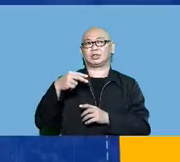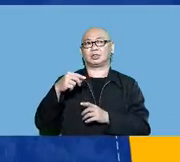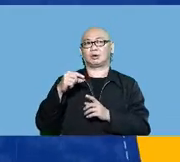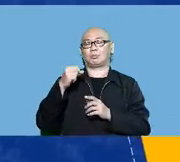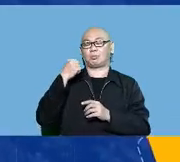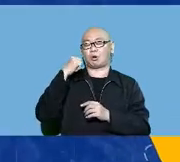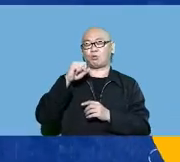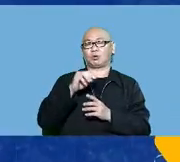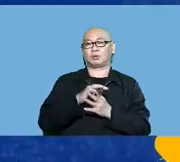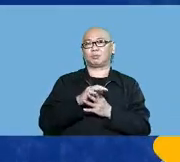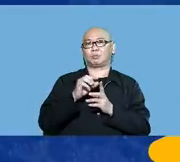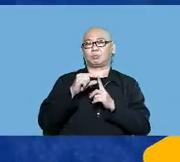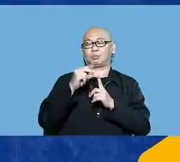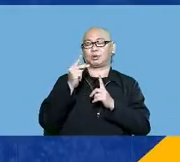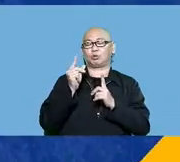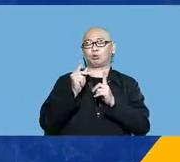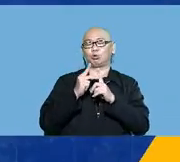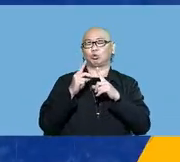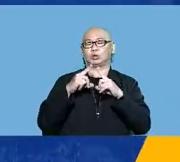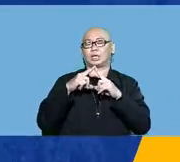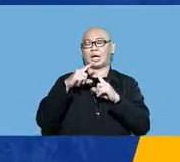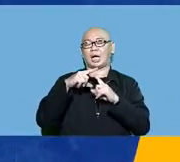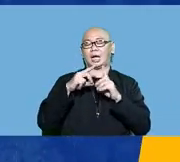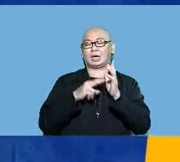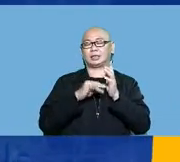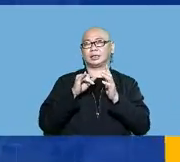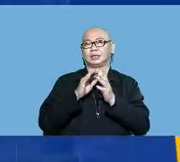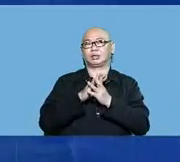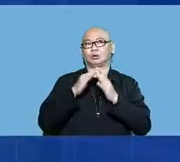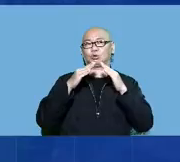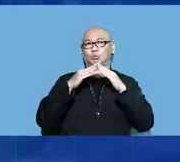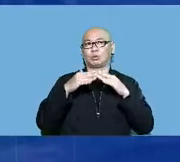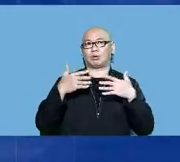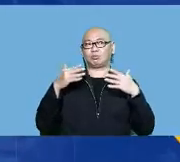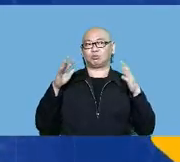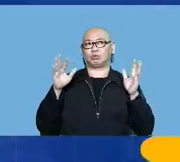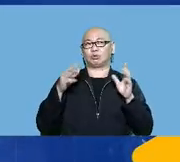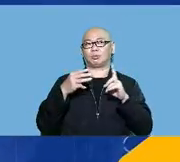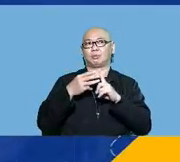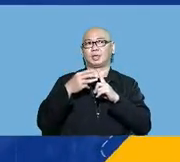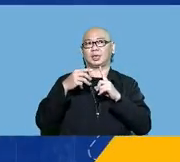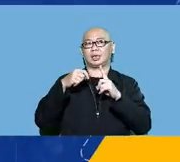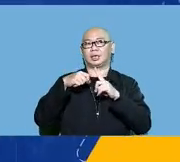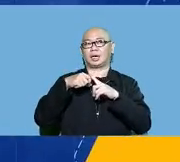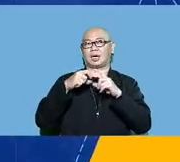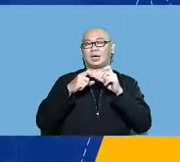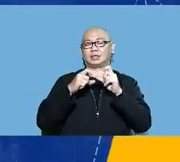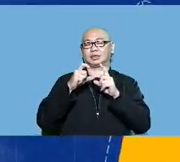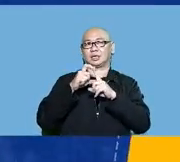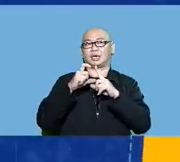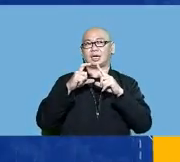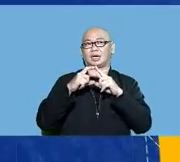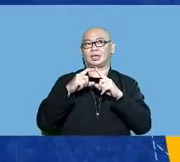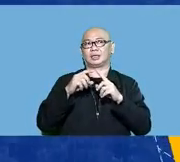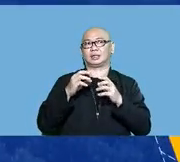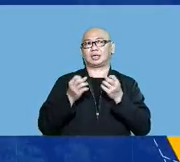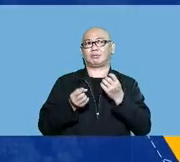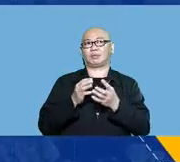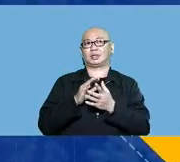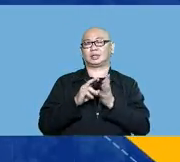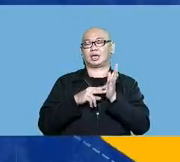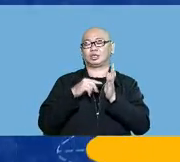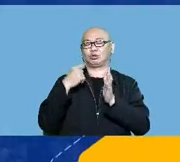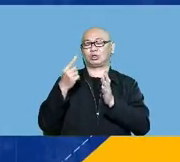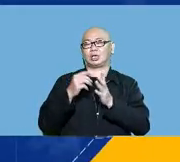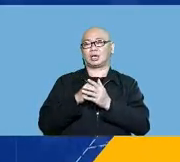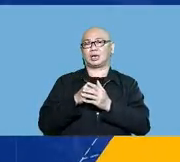BRIN, Rumah Burung Indonesia, Waleta, BKSDA, Taman Nasional Karimun Jawa ini